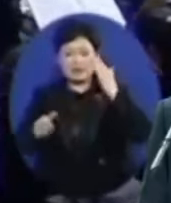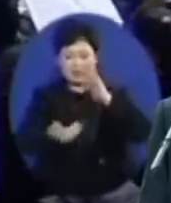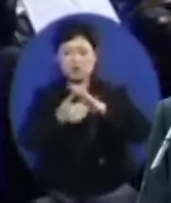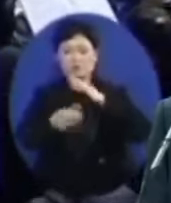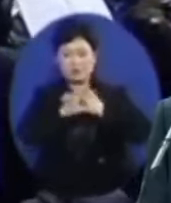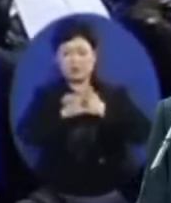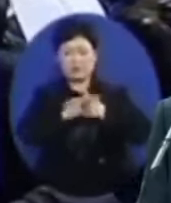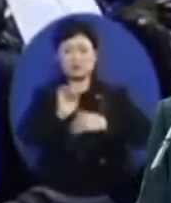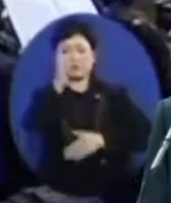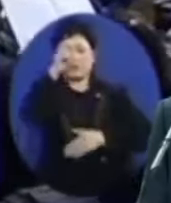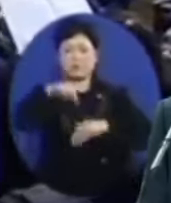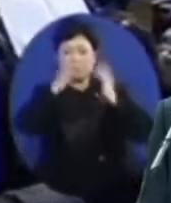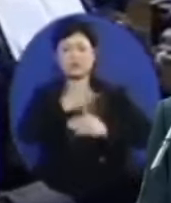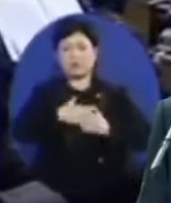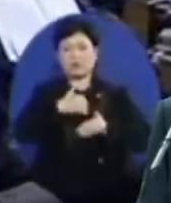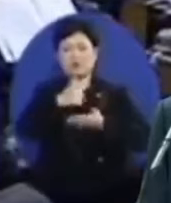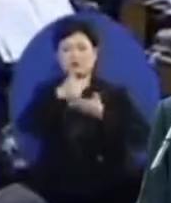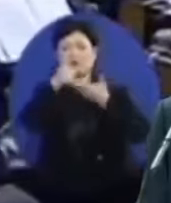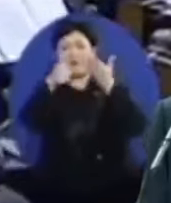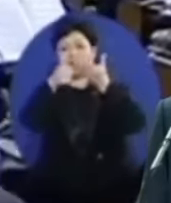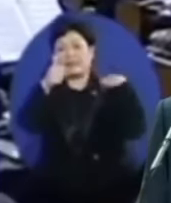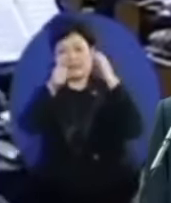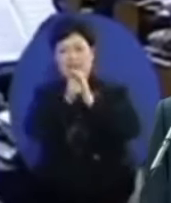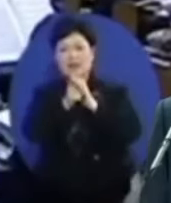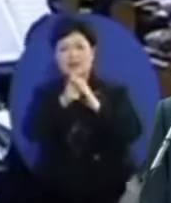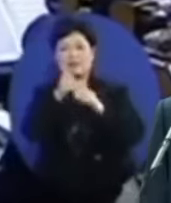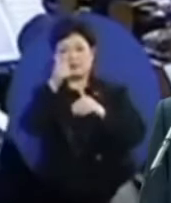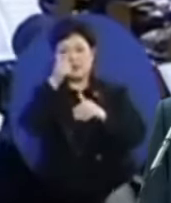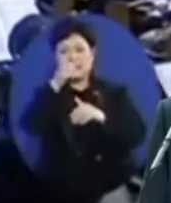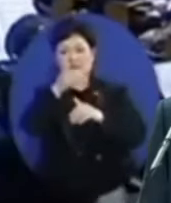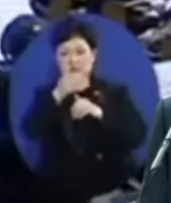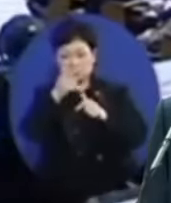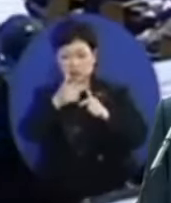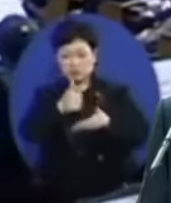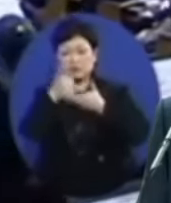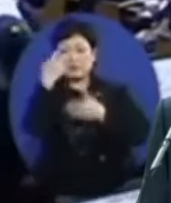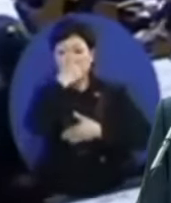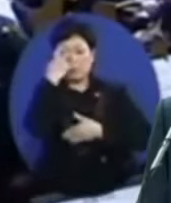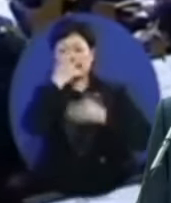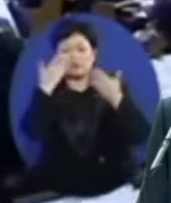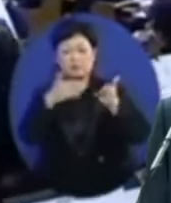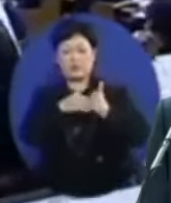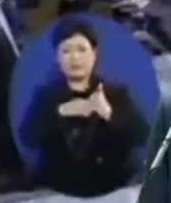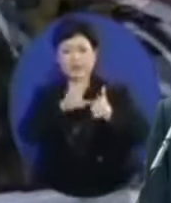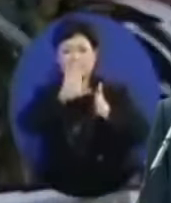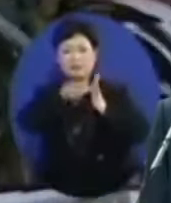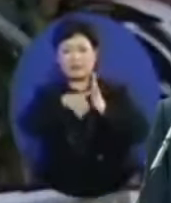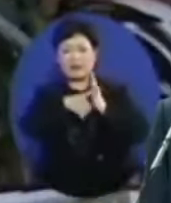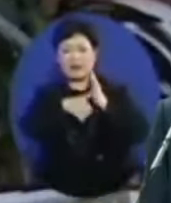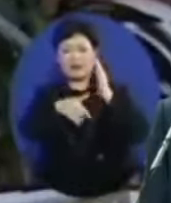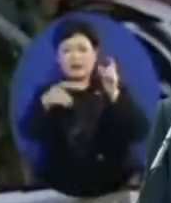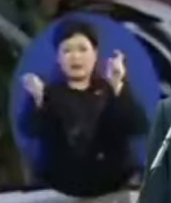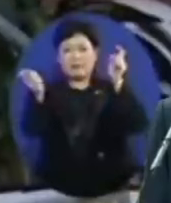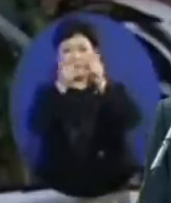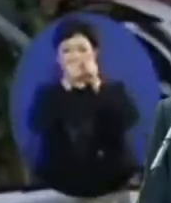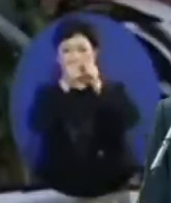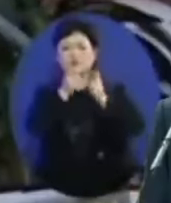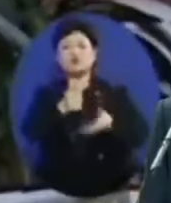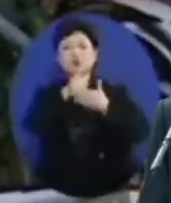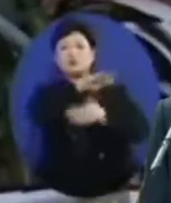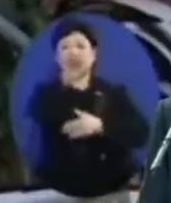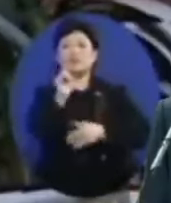염려를 다 주에게 맡겨라. 이는 그가 너를 돌보심이라. 겸손하게 때려가면 때가 오면 주님께서 우리를 높여주시는